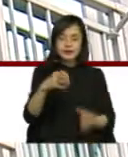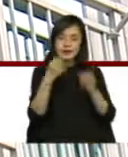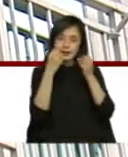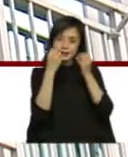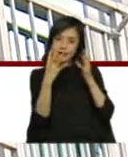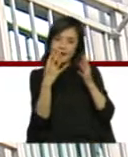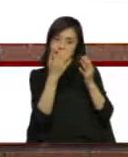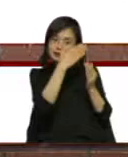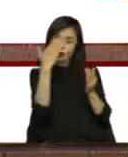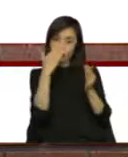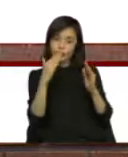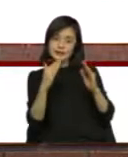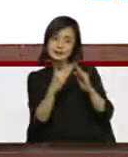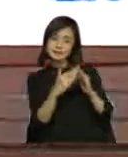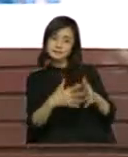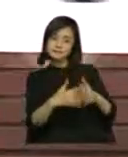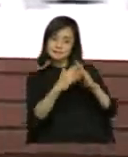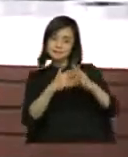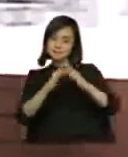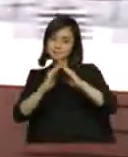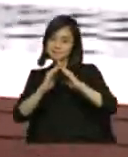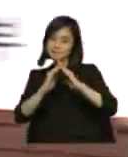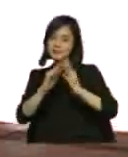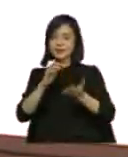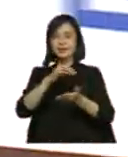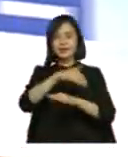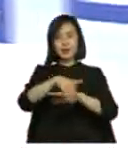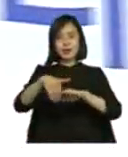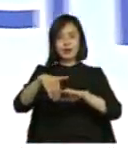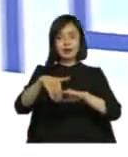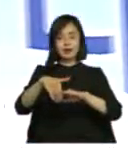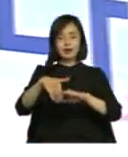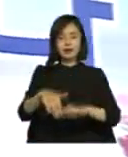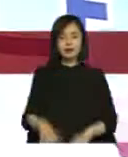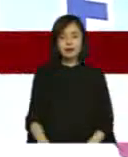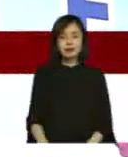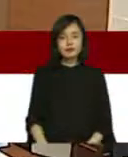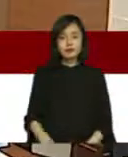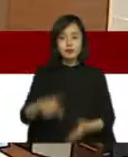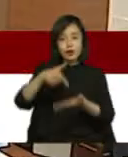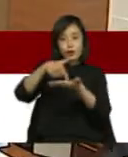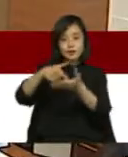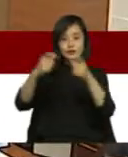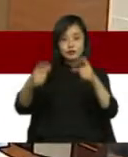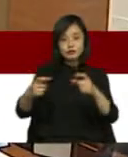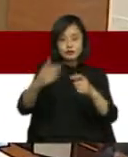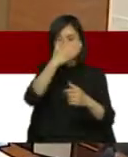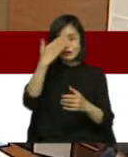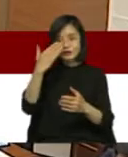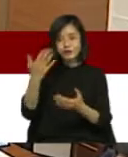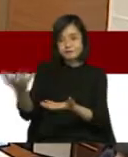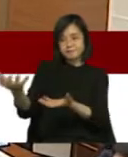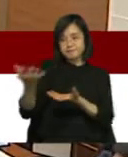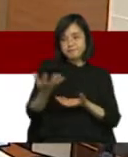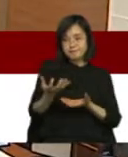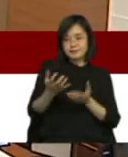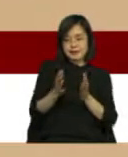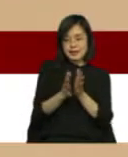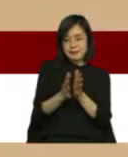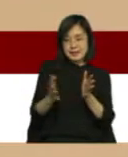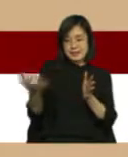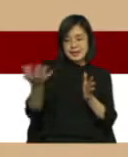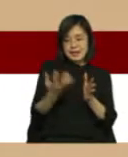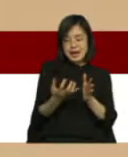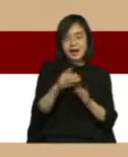광진구 구의동에서 첫 입주자를 받을 예정입니다. 이런 가운데 서울시의회 김재형 의원이 공급 물량을 추가